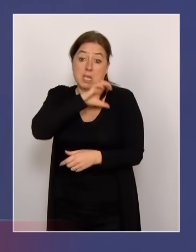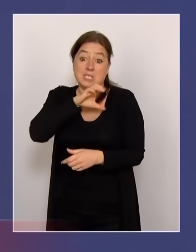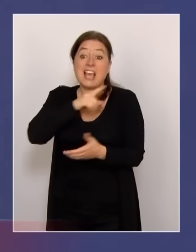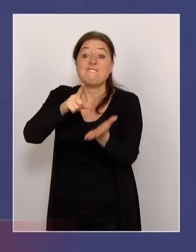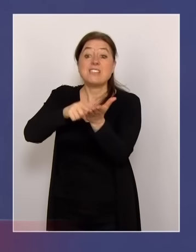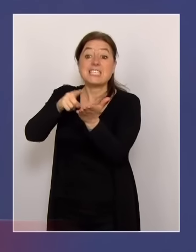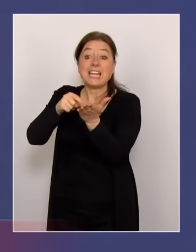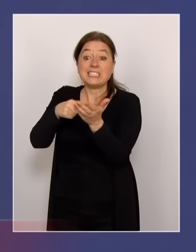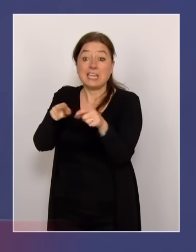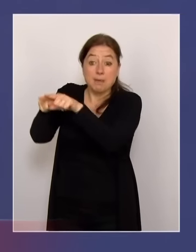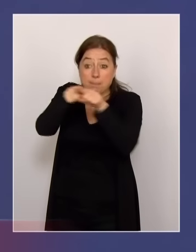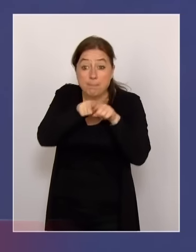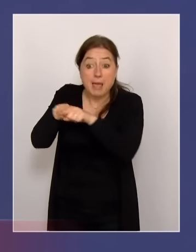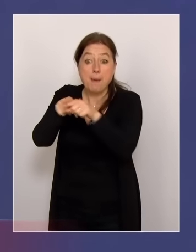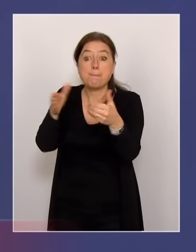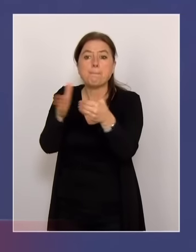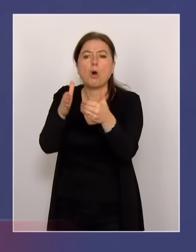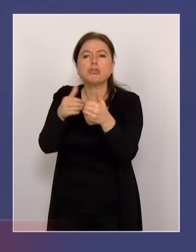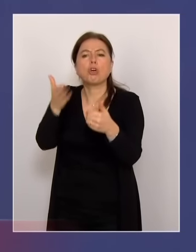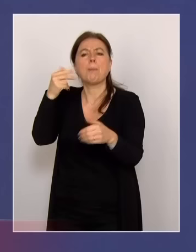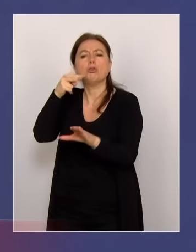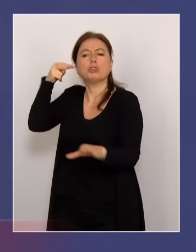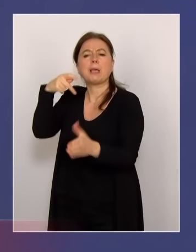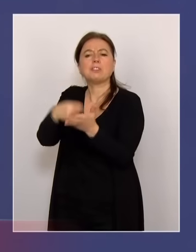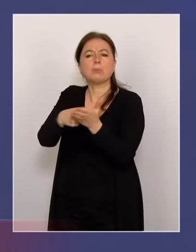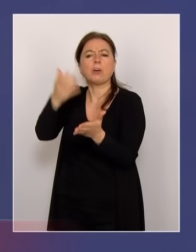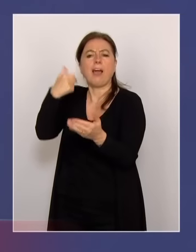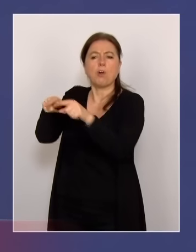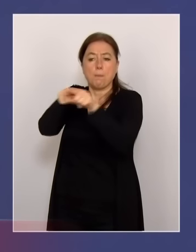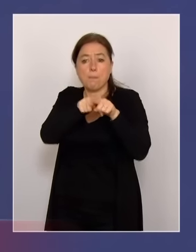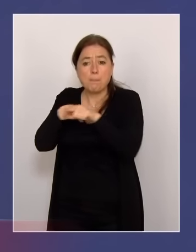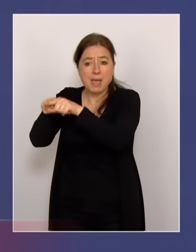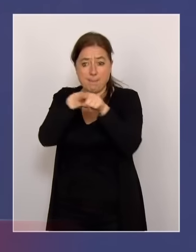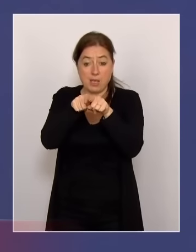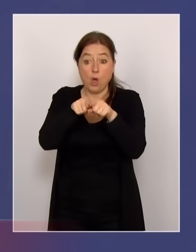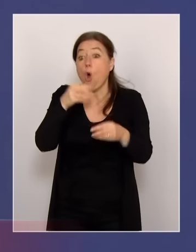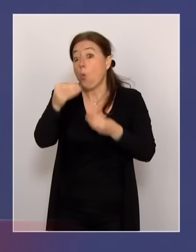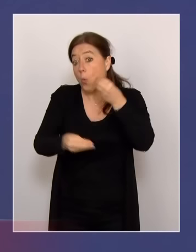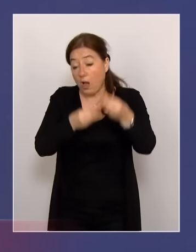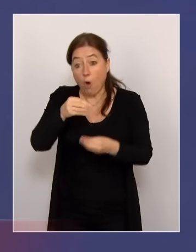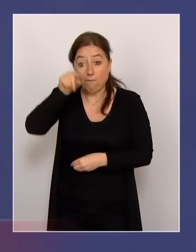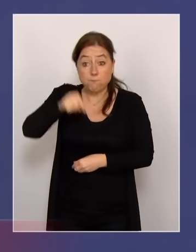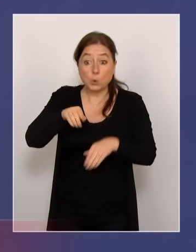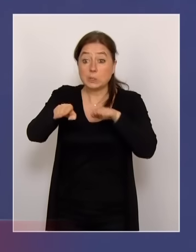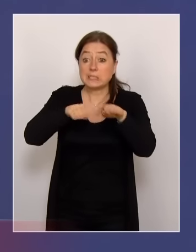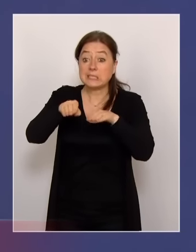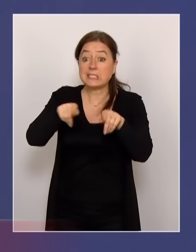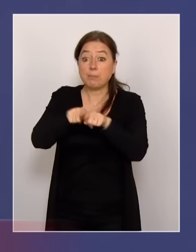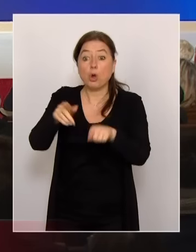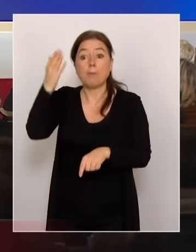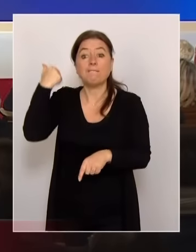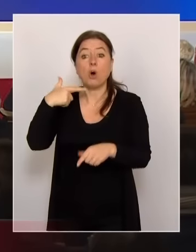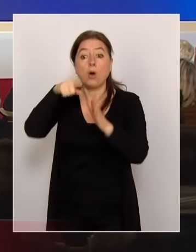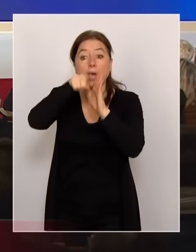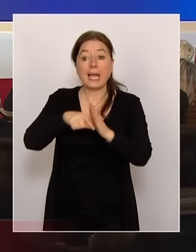système assez comparable à ce qu'on a fait sur la supervision bancaire. Soit, comme certains le proposent, il faut peut-être concevoir un système comme on l'a fait sur la concurrence,